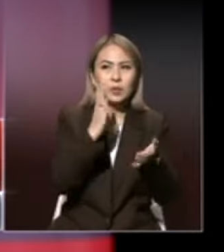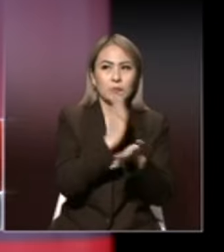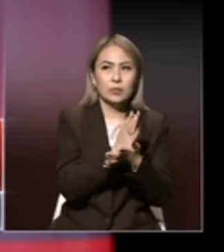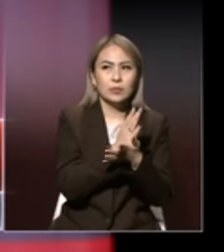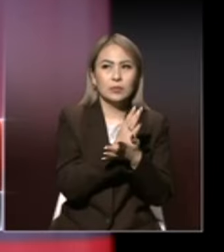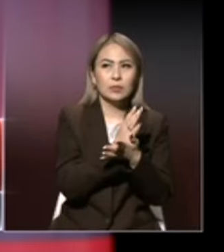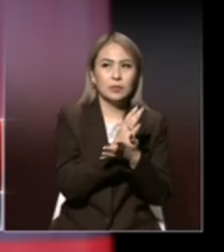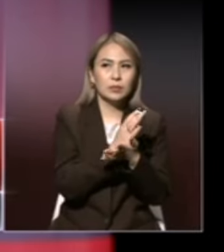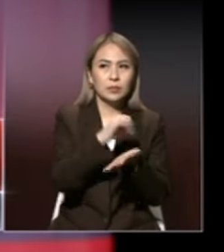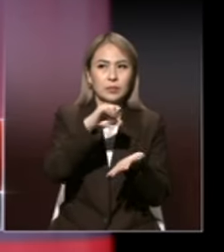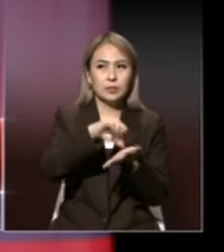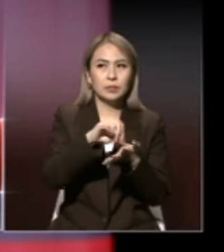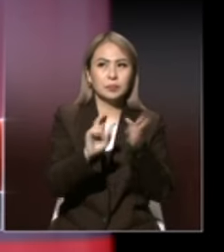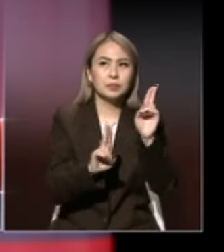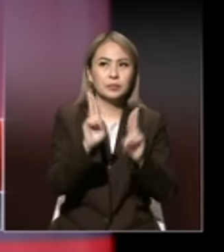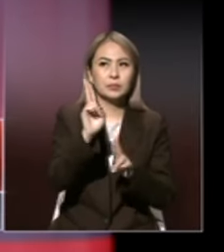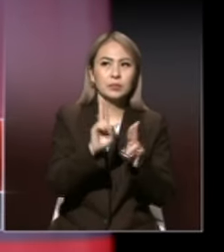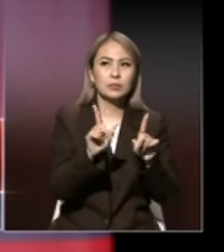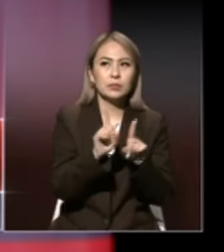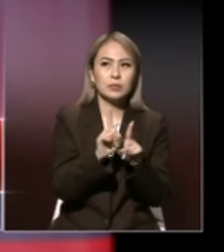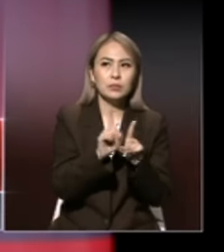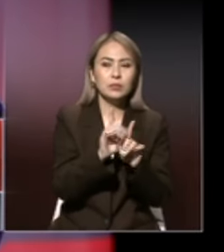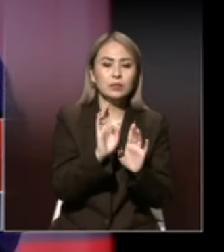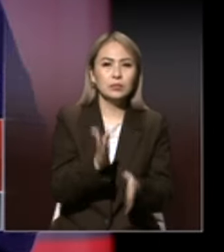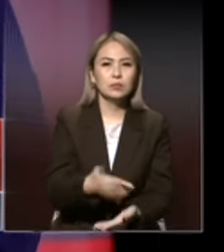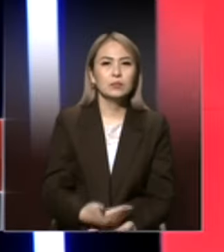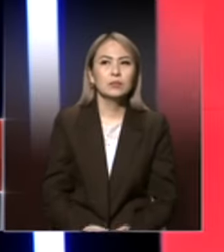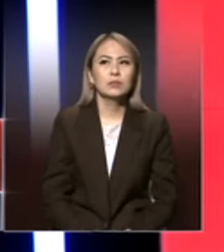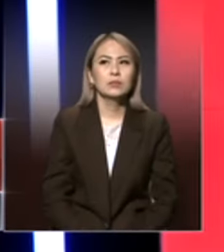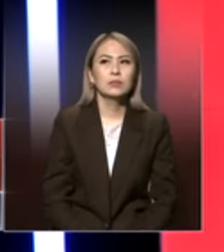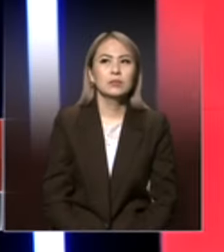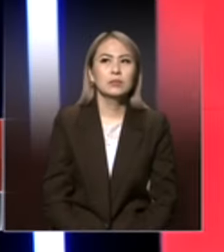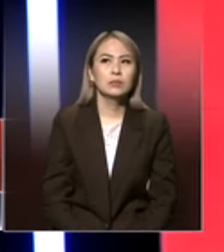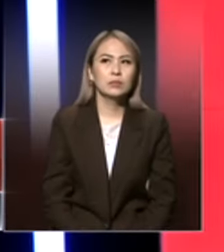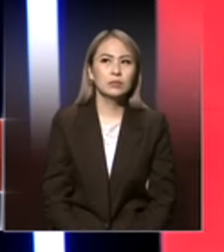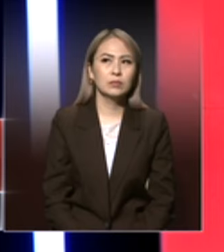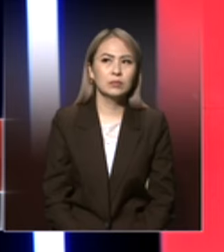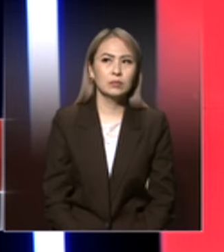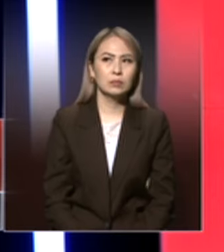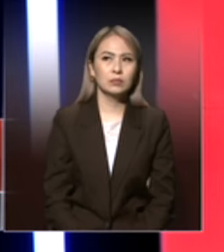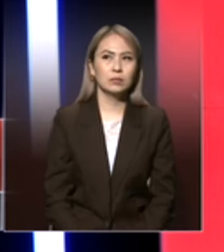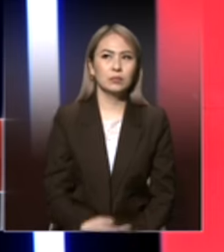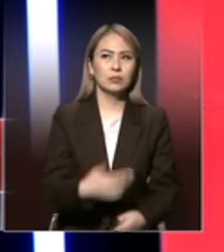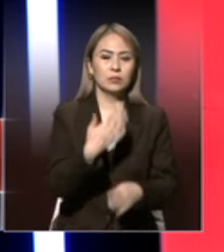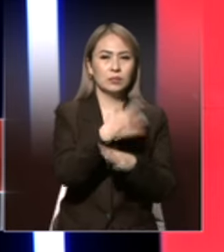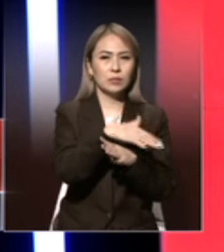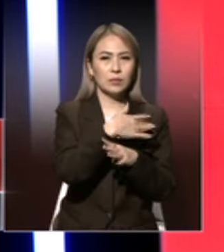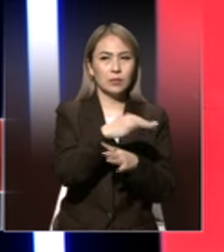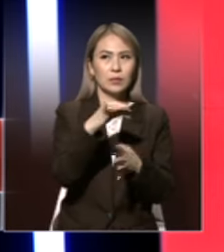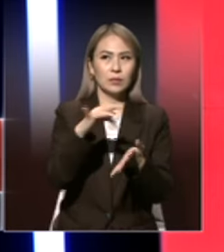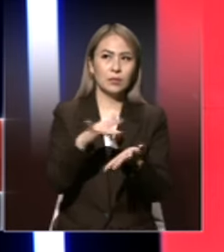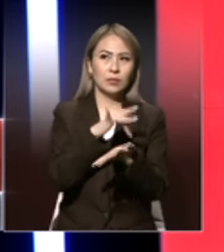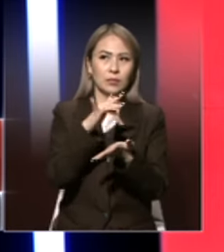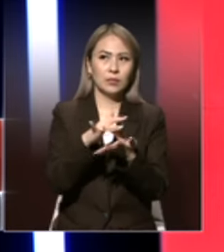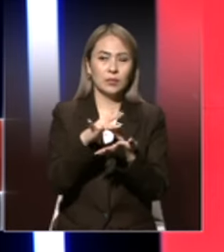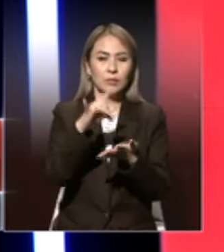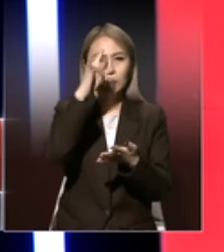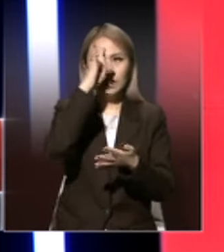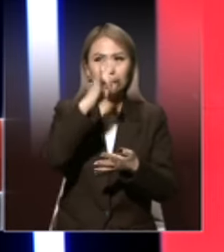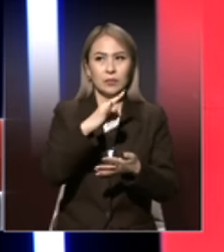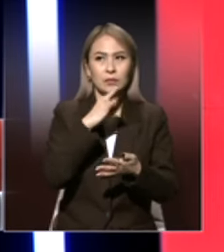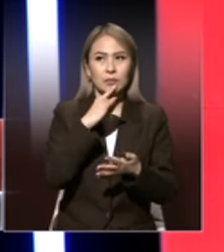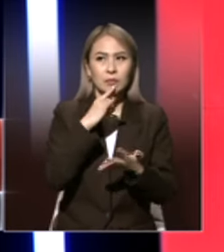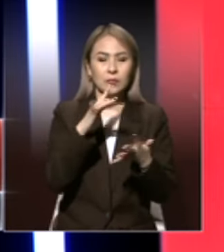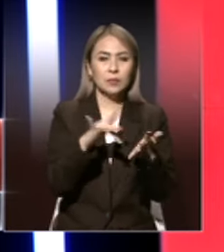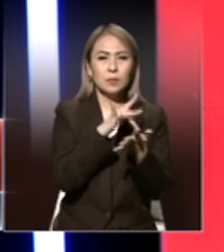бір механизм болатын болса, ол профилактика жақсы. Ержан мырза, біздің дала қазақтар мен қала қазақтары дегеніміз дұрыс шығар. Мысалға,